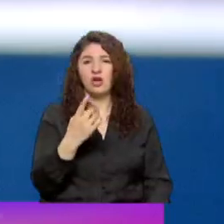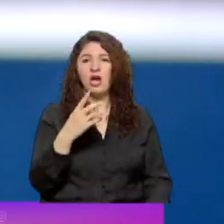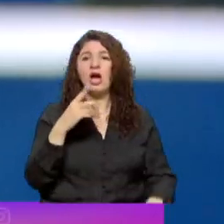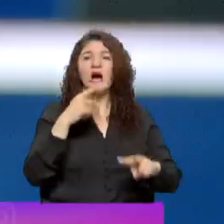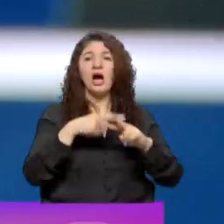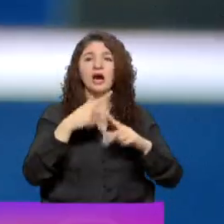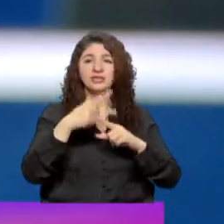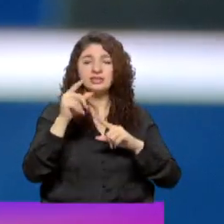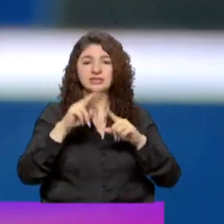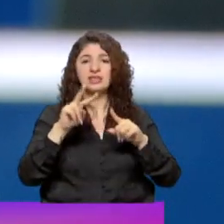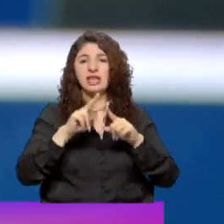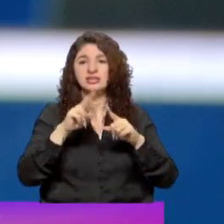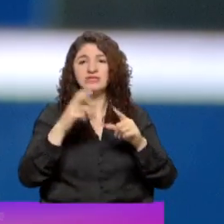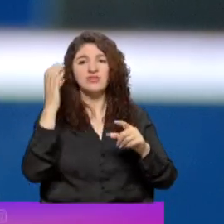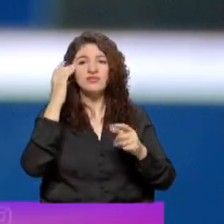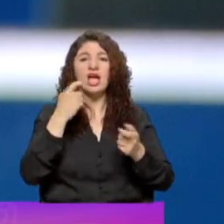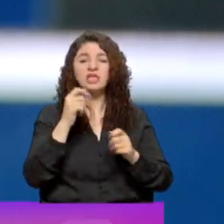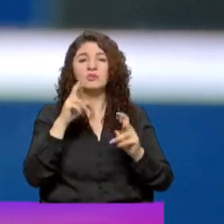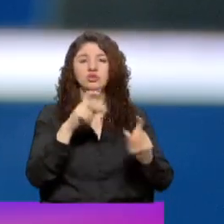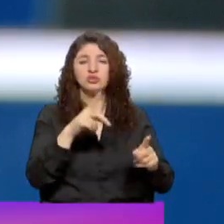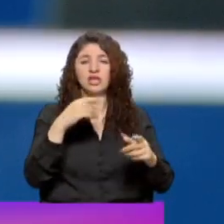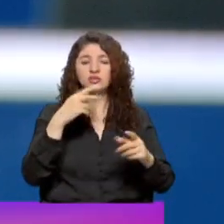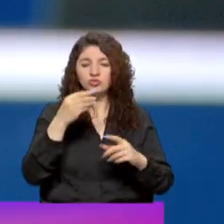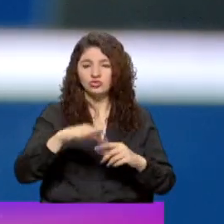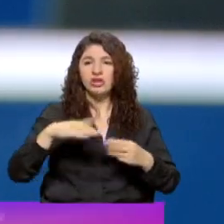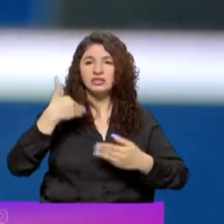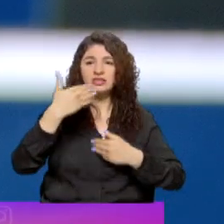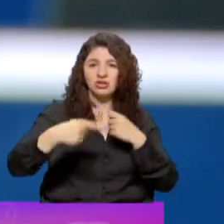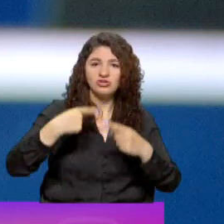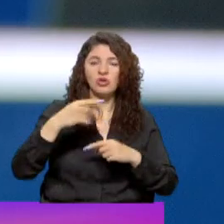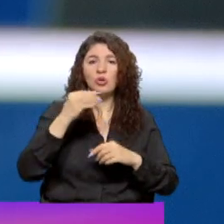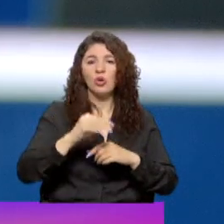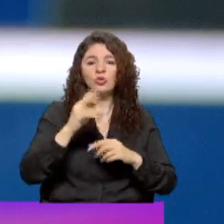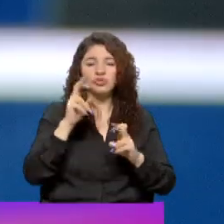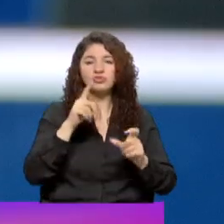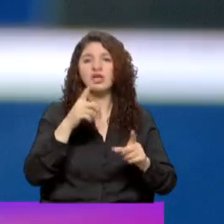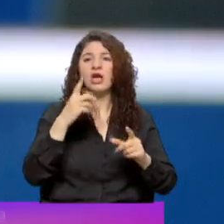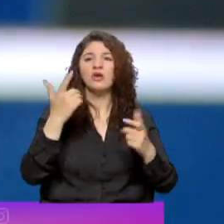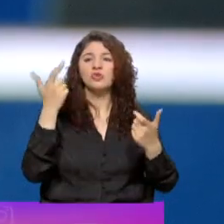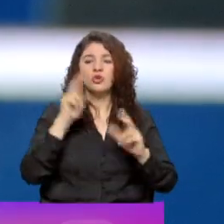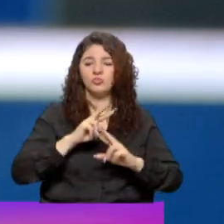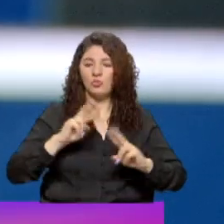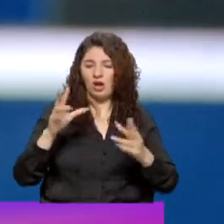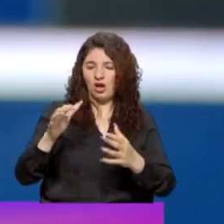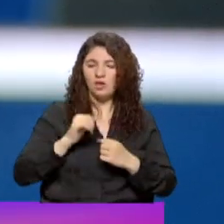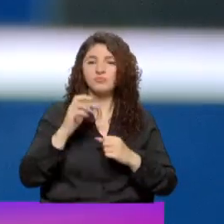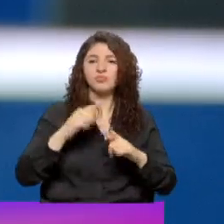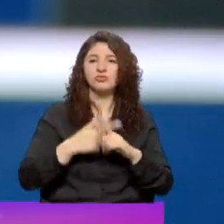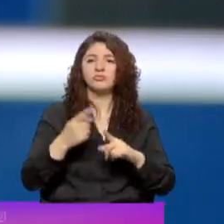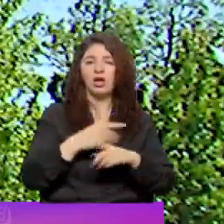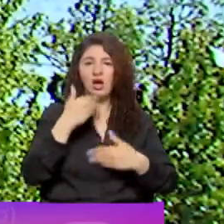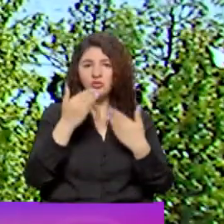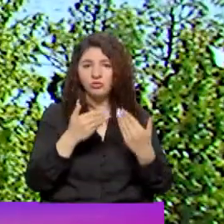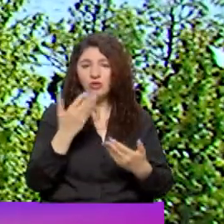Aziz Nesin Vakfı'nın eğitim konusunda çocuklarımızın geleceği konusunda üstlendiği rollerin bahsediyor projelerinden